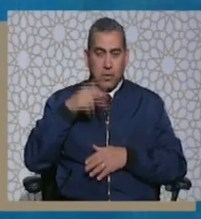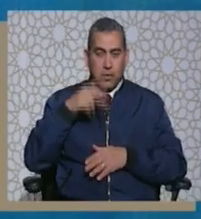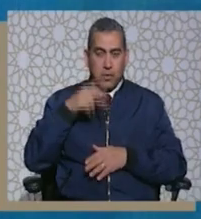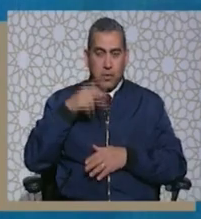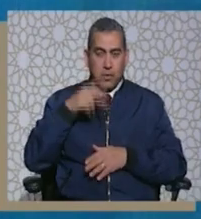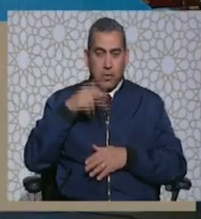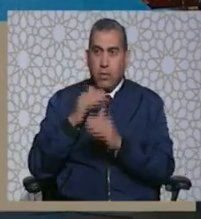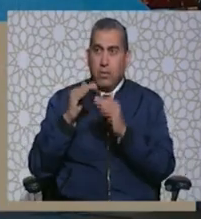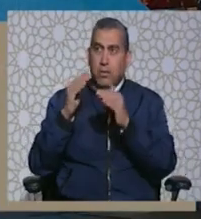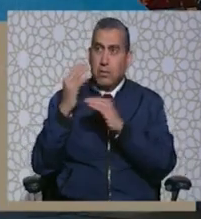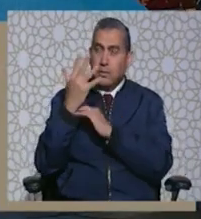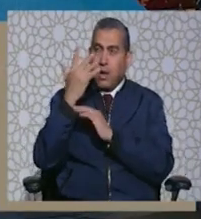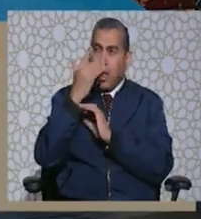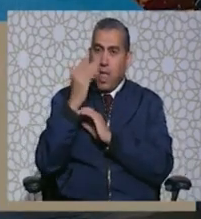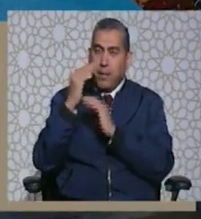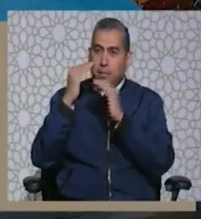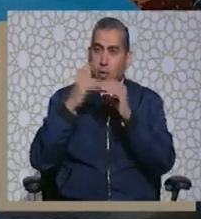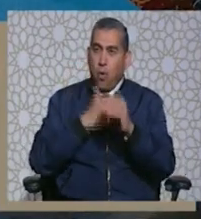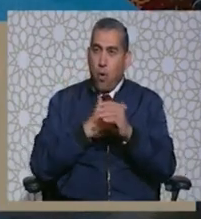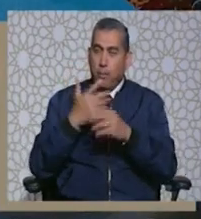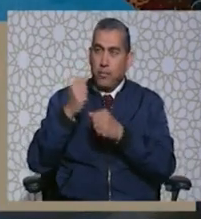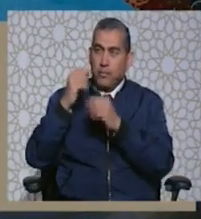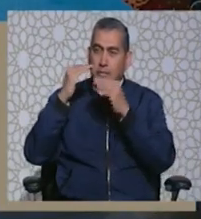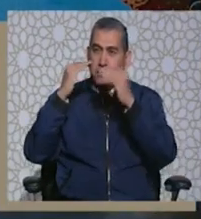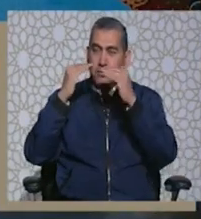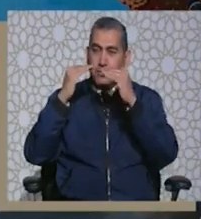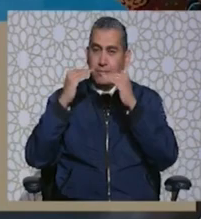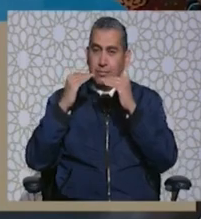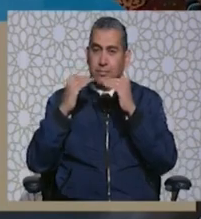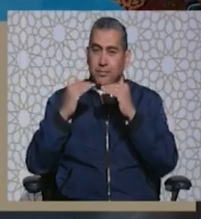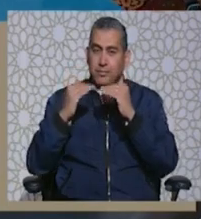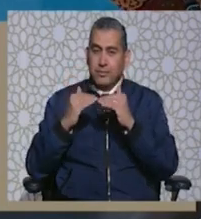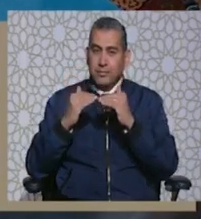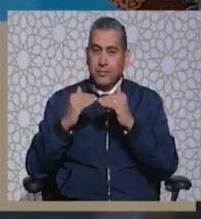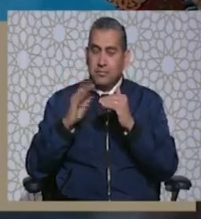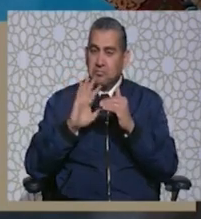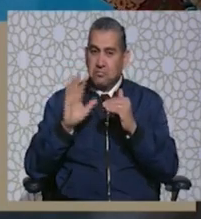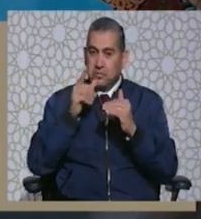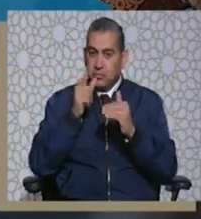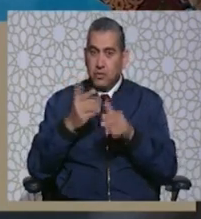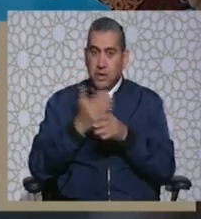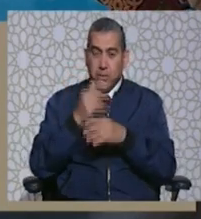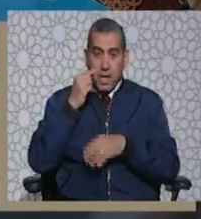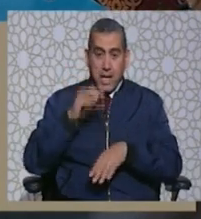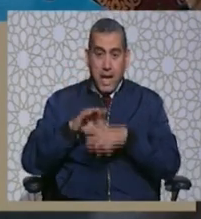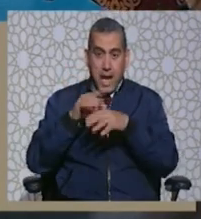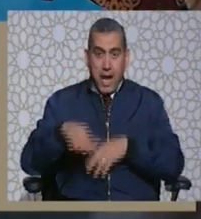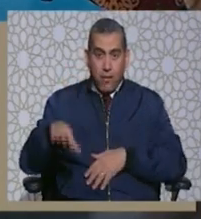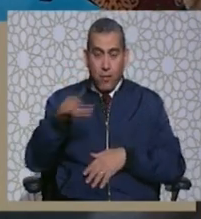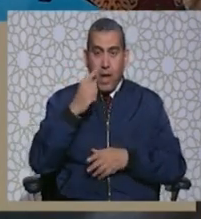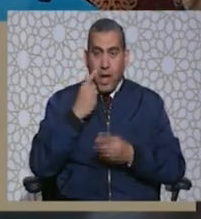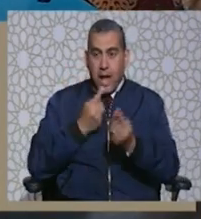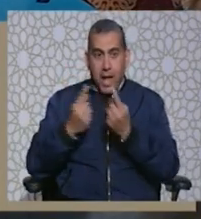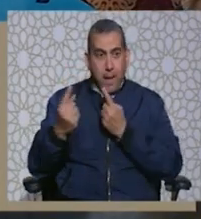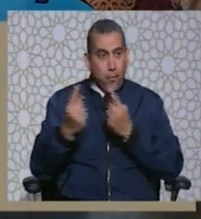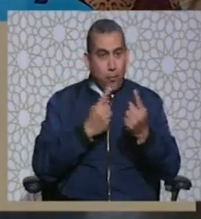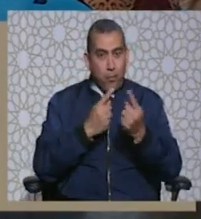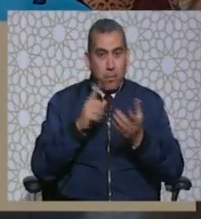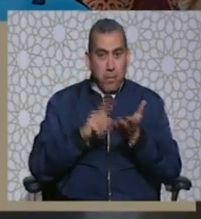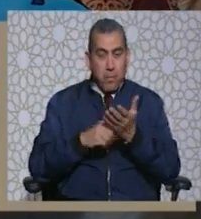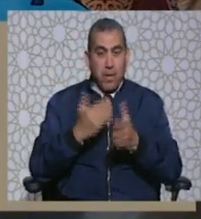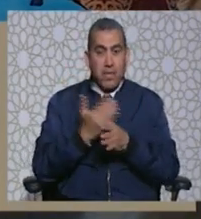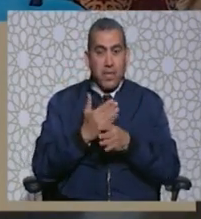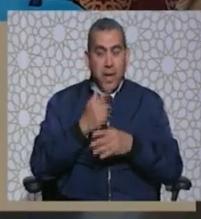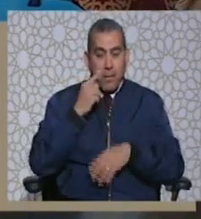قلبه حب اللي ضمنه ده بيتسرسب من قلبه لان الناس بيتعاملوا مع بعض لما